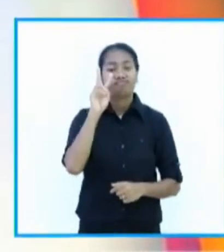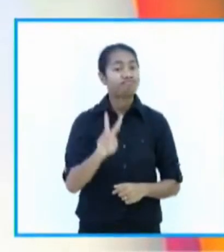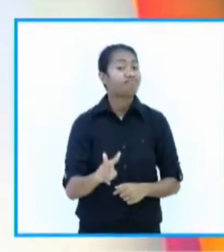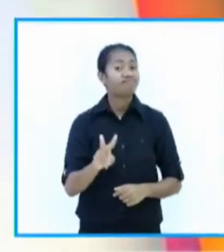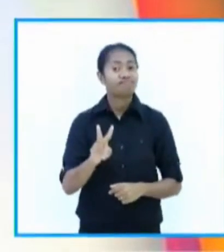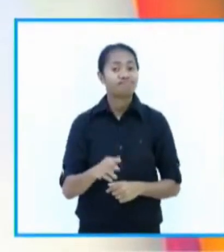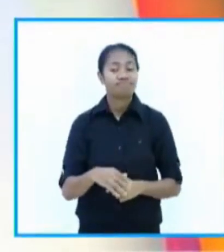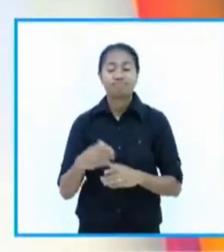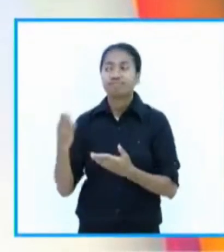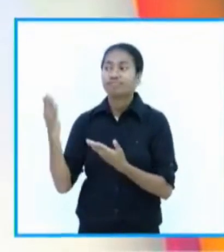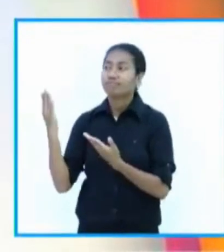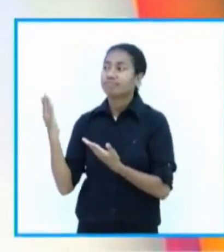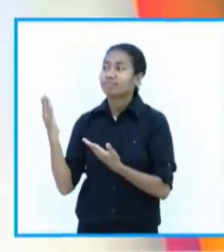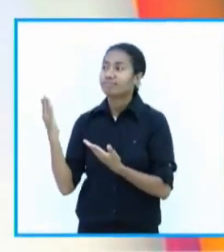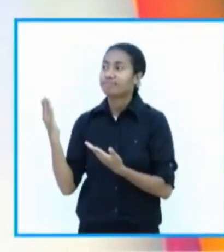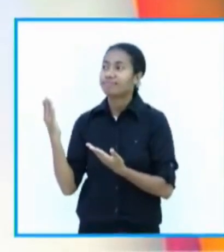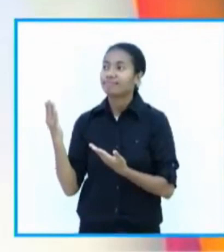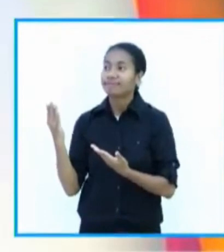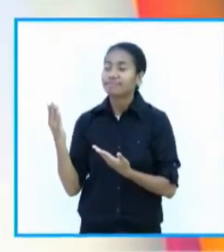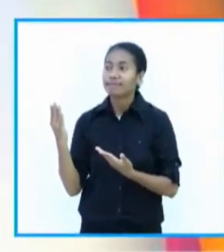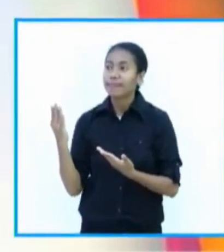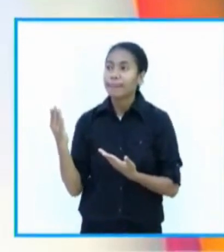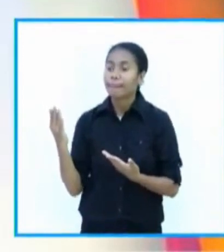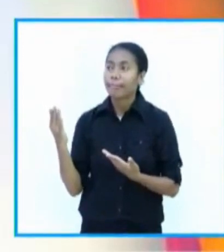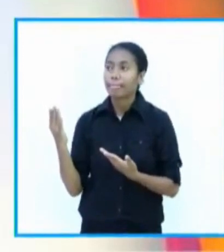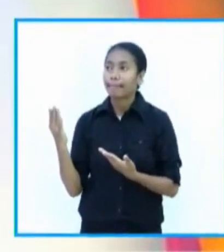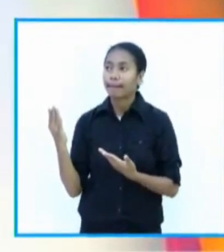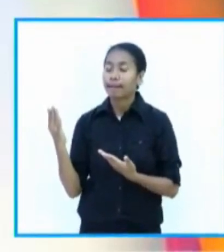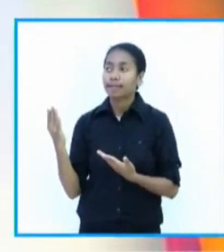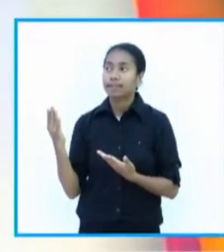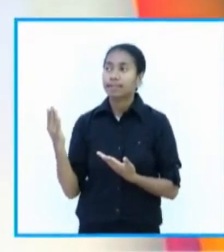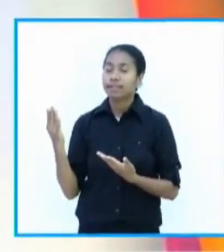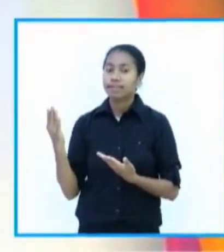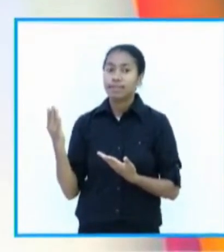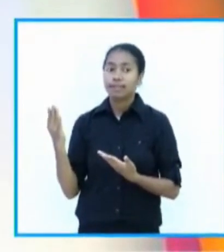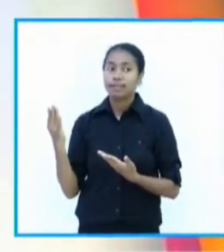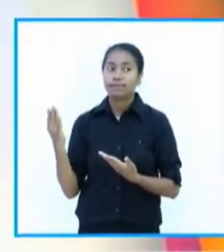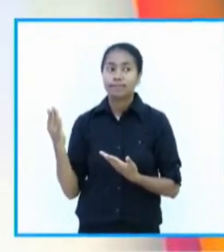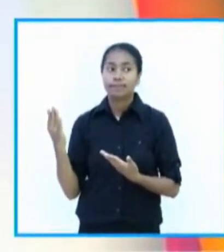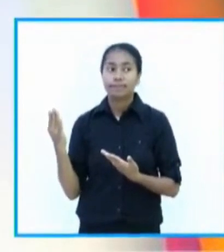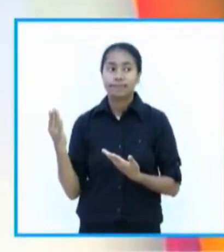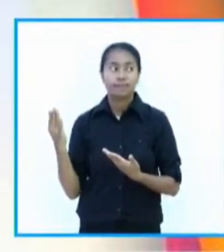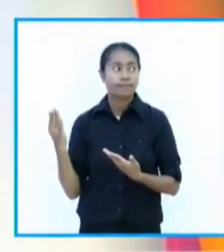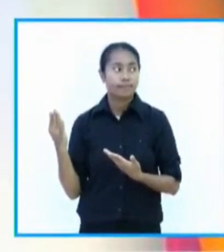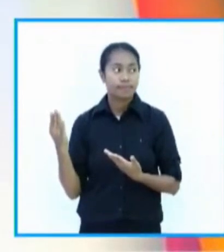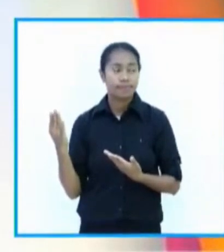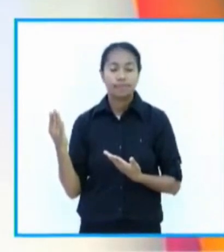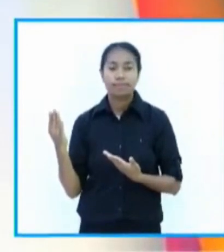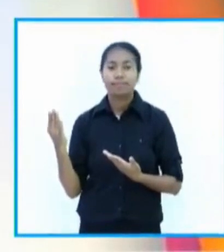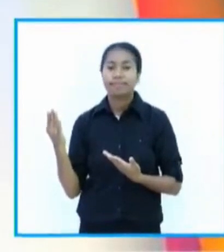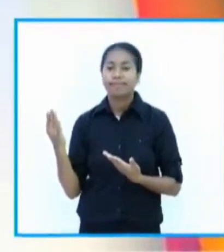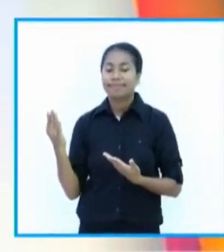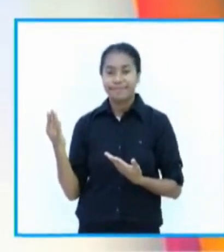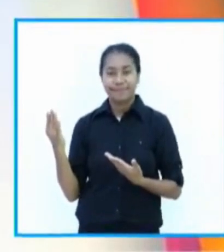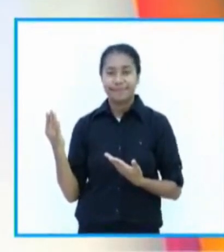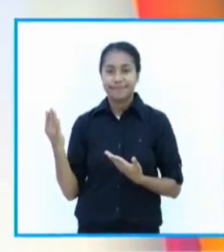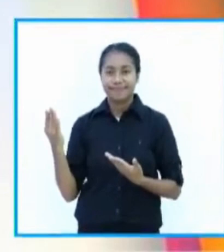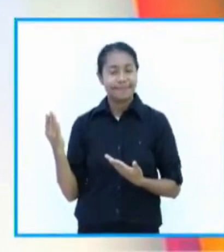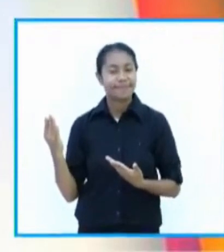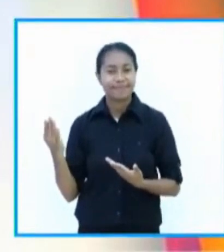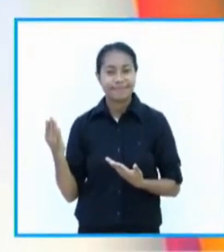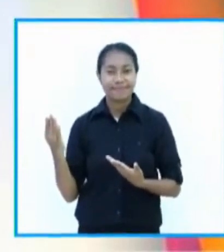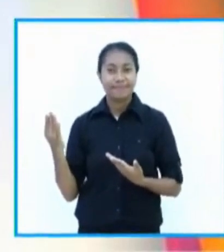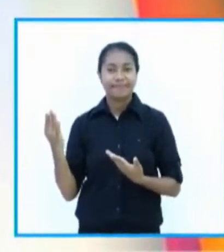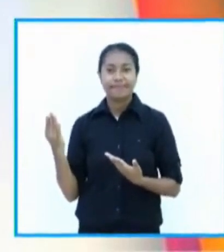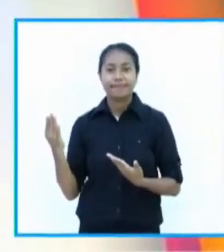berbatu-batu ialah orang yang setelah mendengar firman menerima dengan gembira tapi mereka tidak berakar mereka percaya sebentar saja